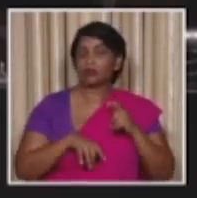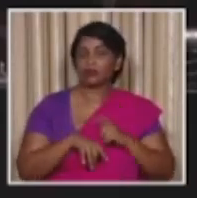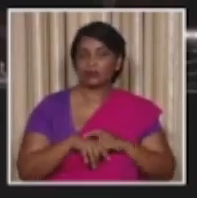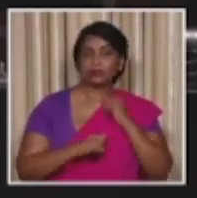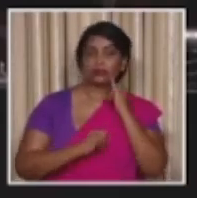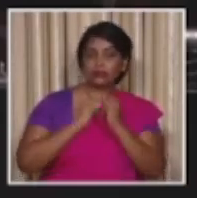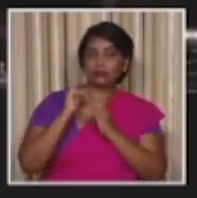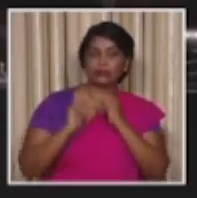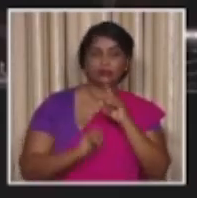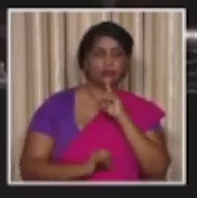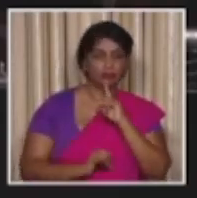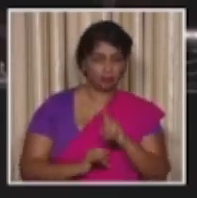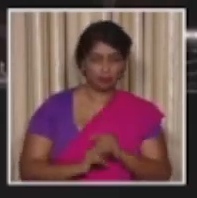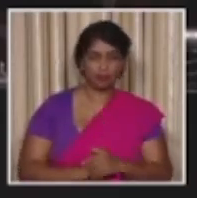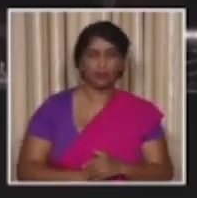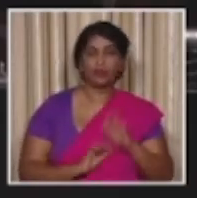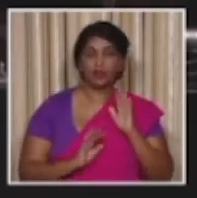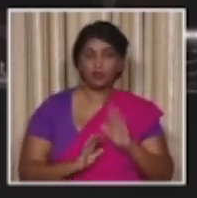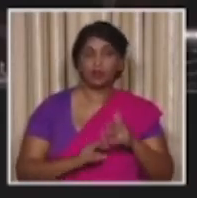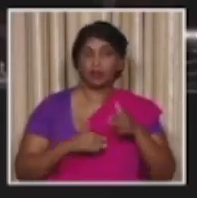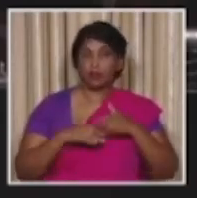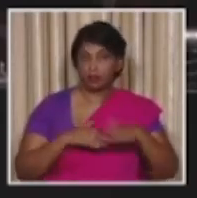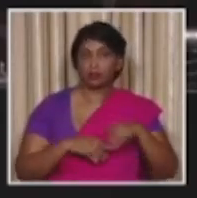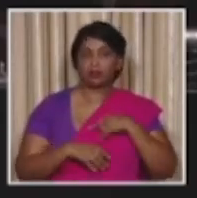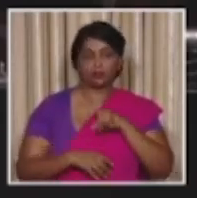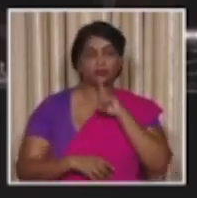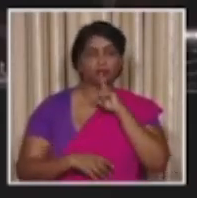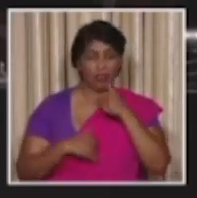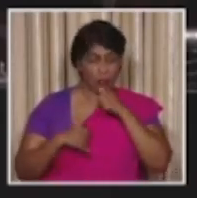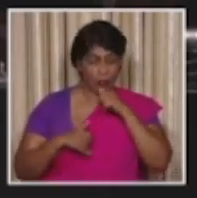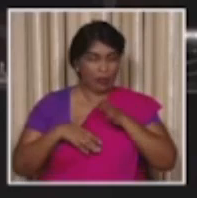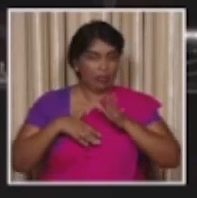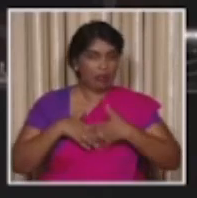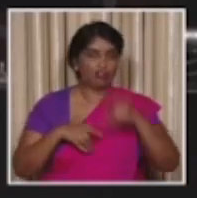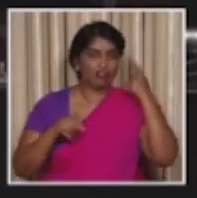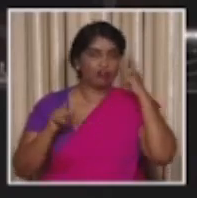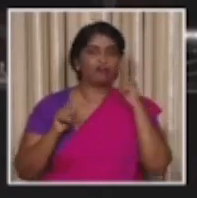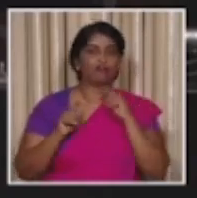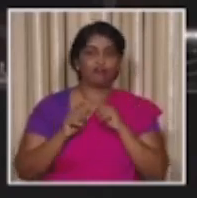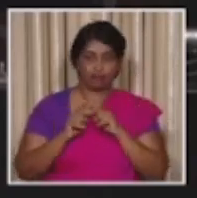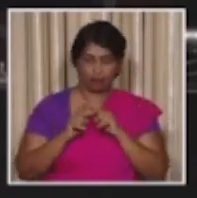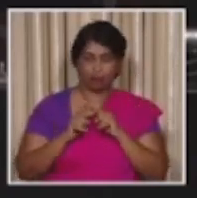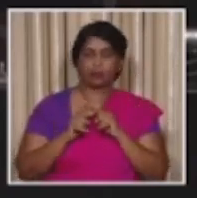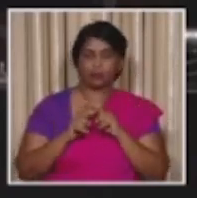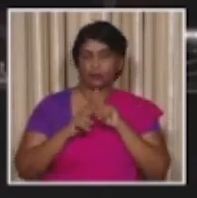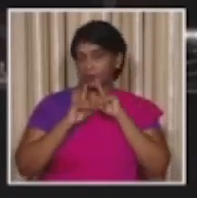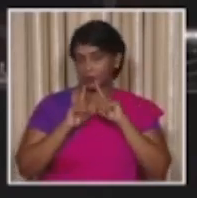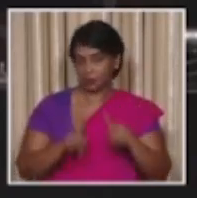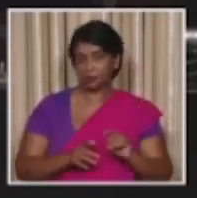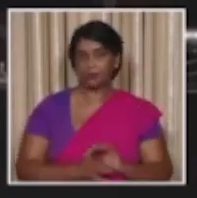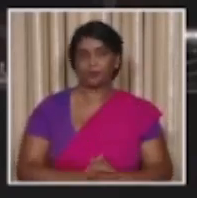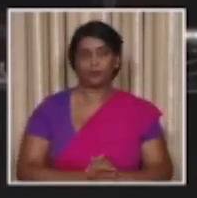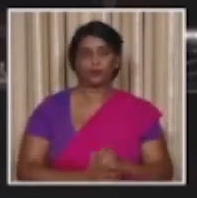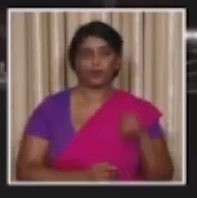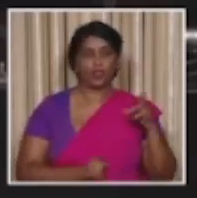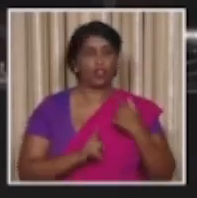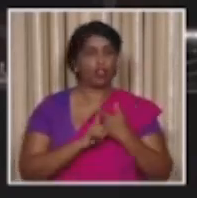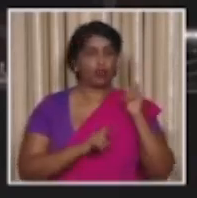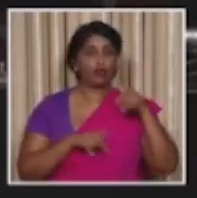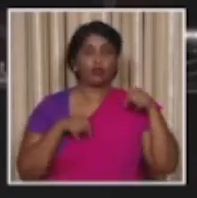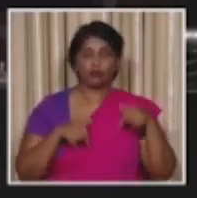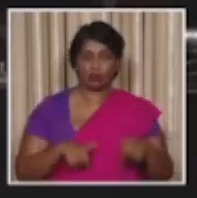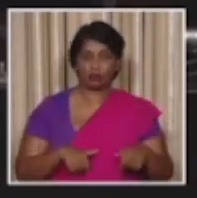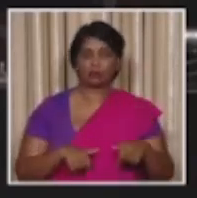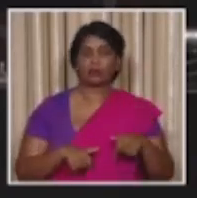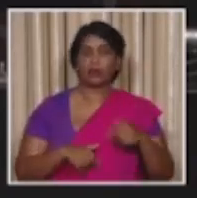විවේචන තමයි කතා කරන්නේ. නමුත් මේ සිද්ධ වෙච්ච දෙයක් ගැන තමයි මම මේ අදාළ සභාව දැනුවත් කරන්නේ. ඒ කඩුවෙල ප්‍රදේශයේ අද වෙනකොට